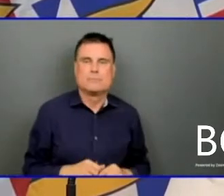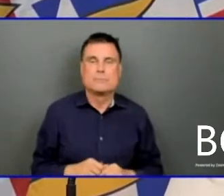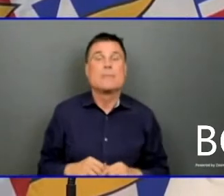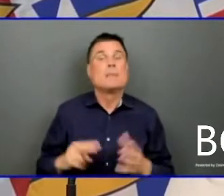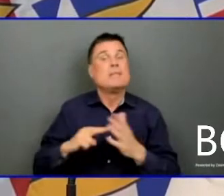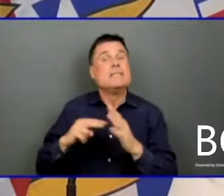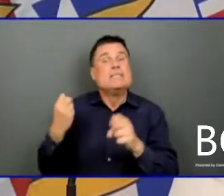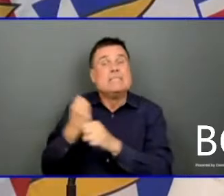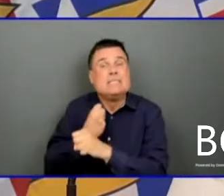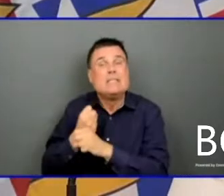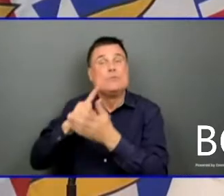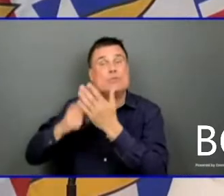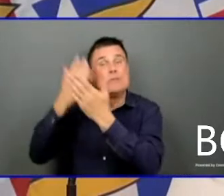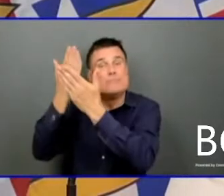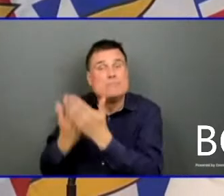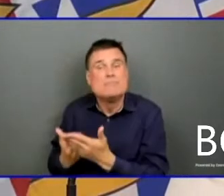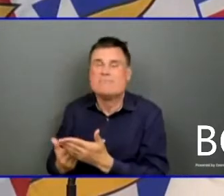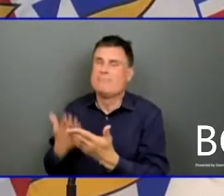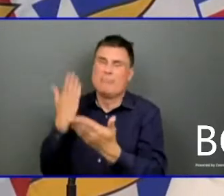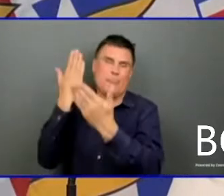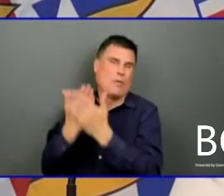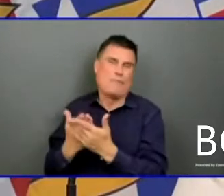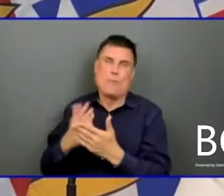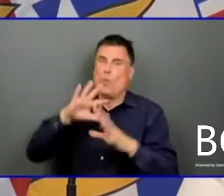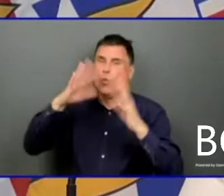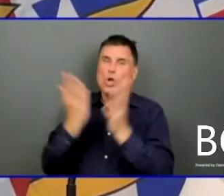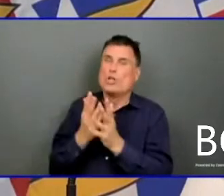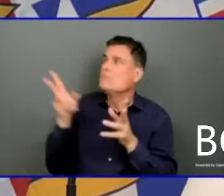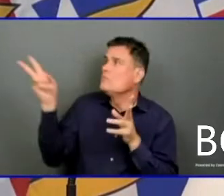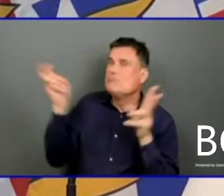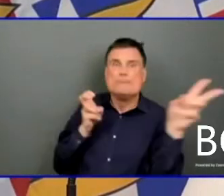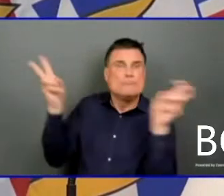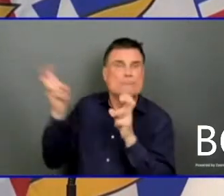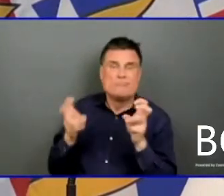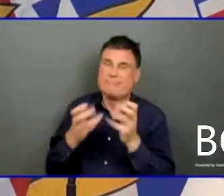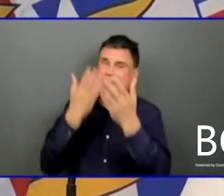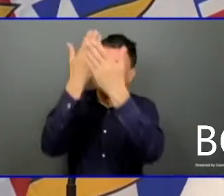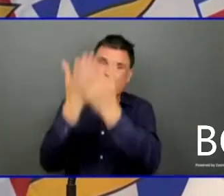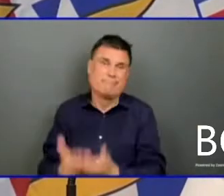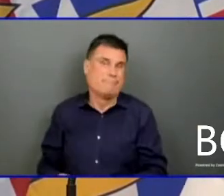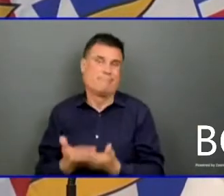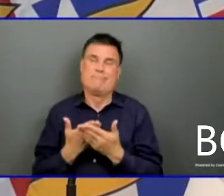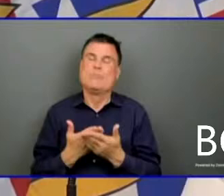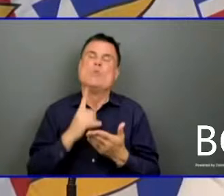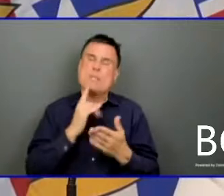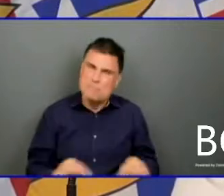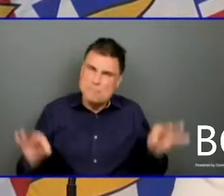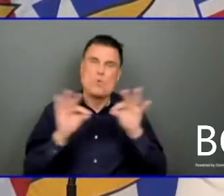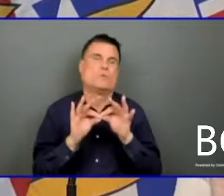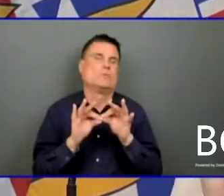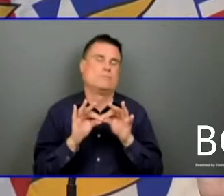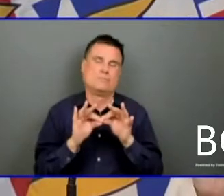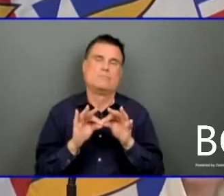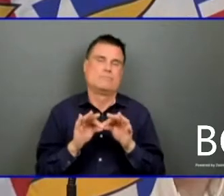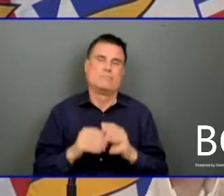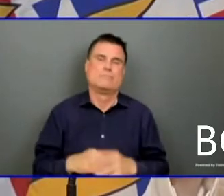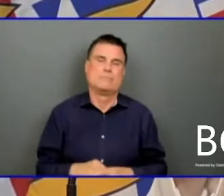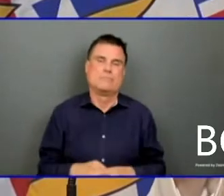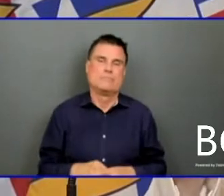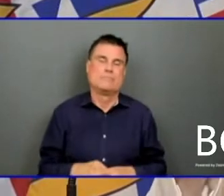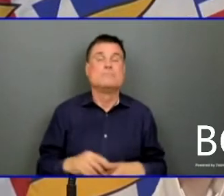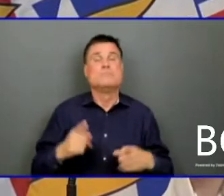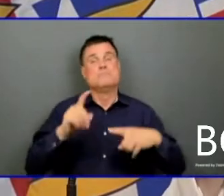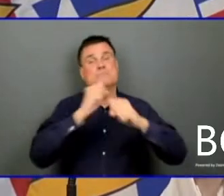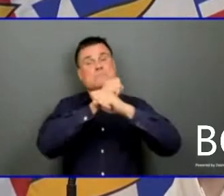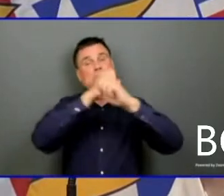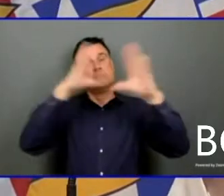个体身体里边的这个抗体能够持续时间长，抗体水平高。 The proportion